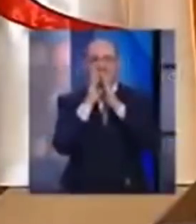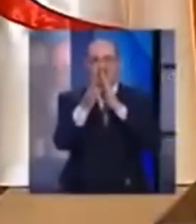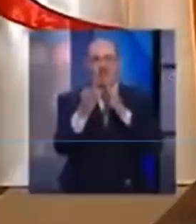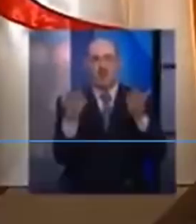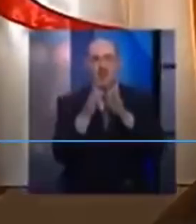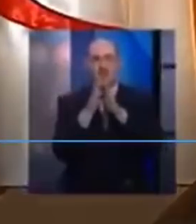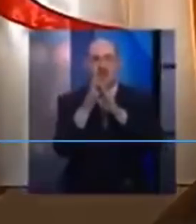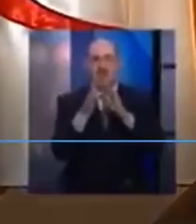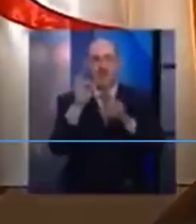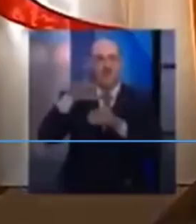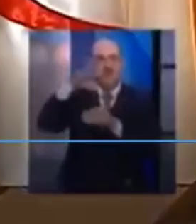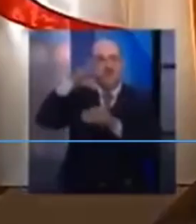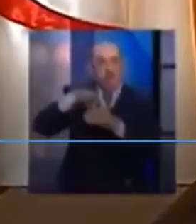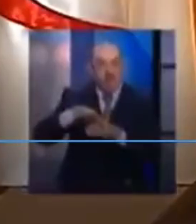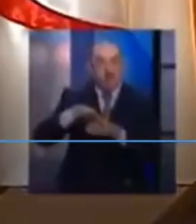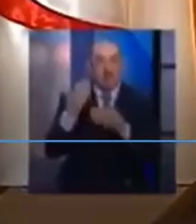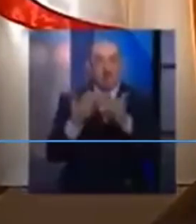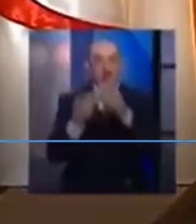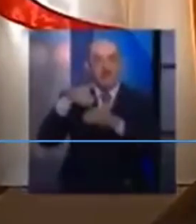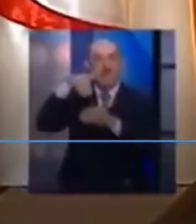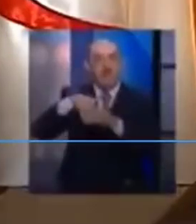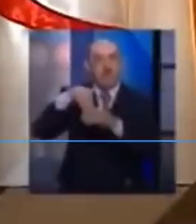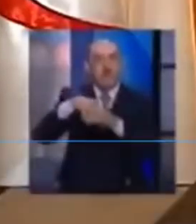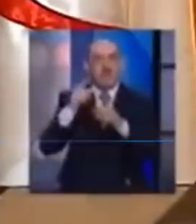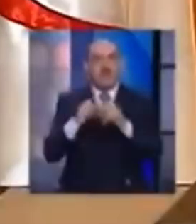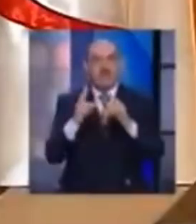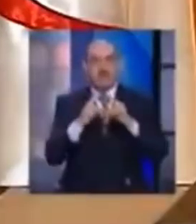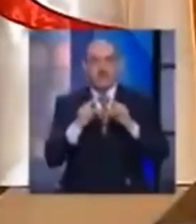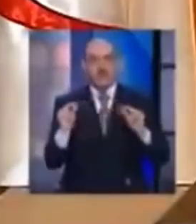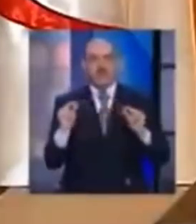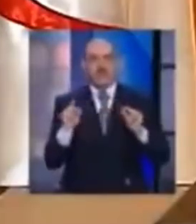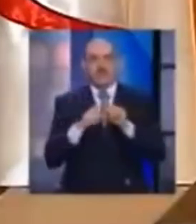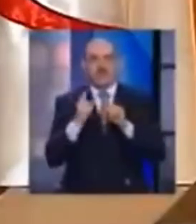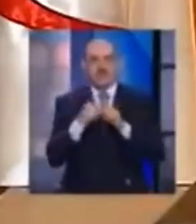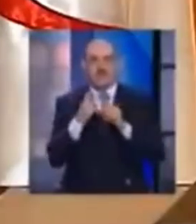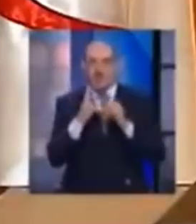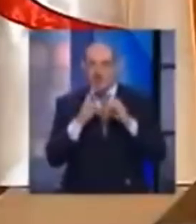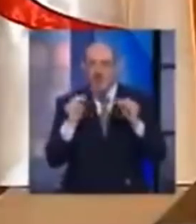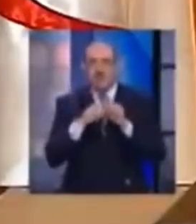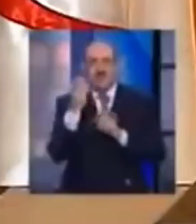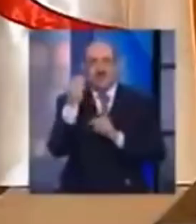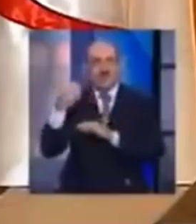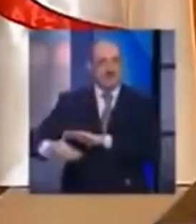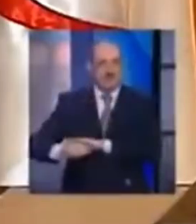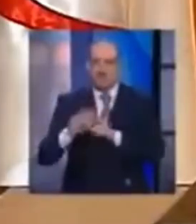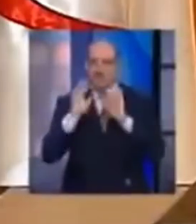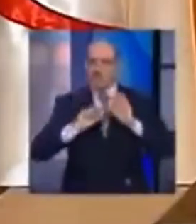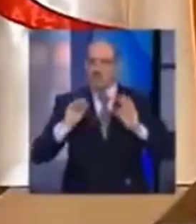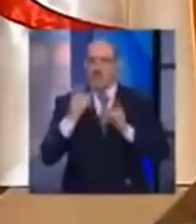من بعد إلى انتخابات اللي تكون خالية من المال سواء كان فاسد وغير